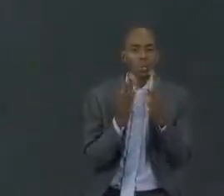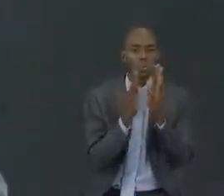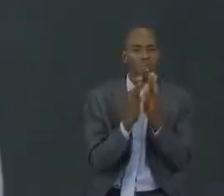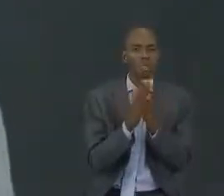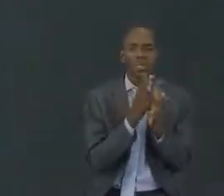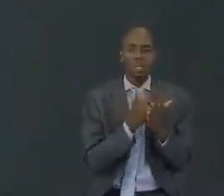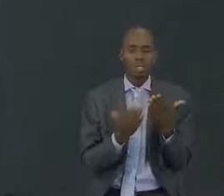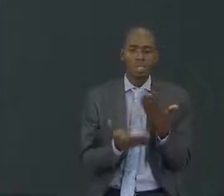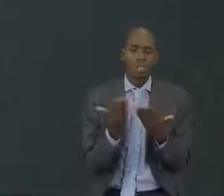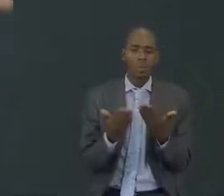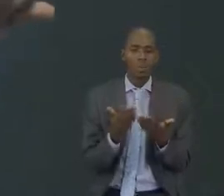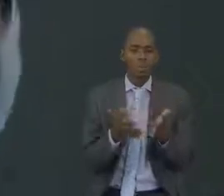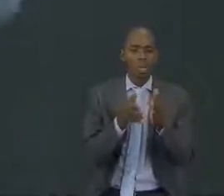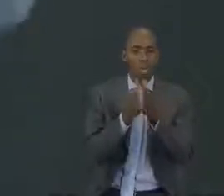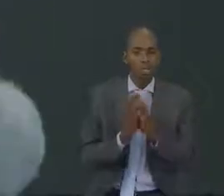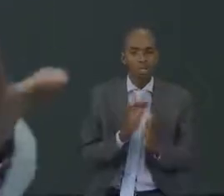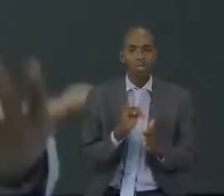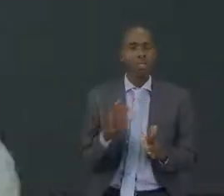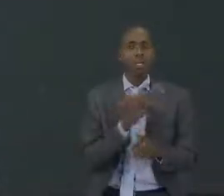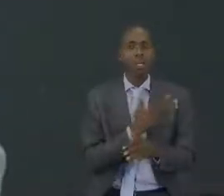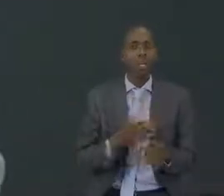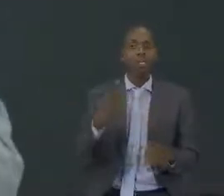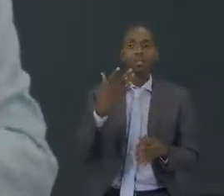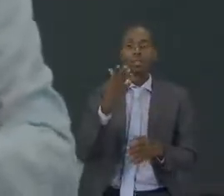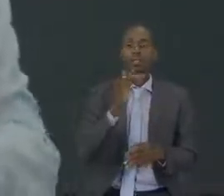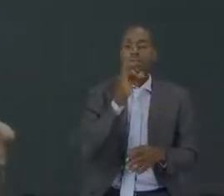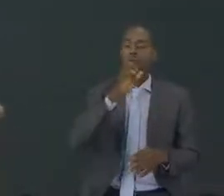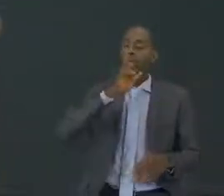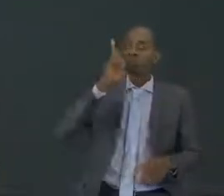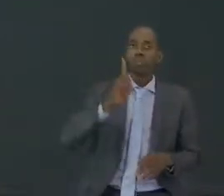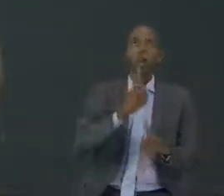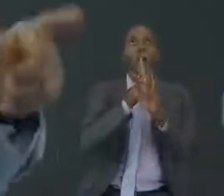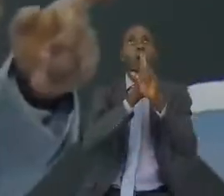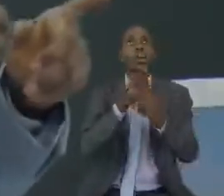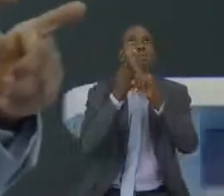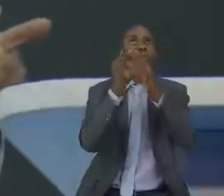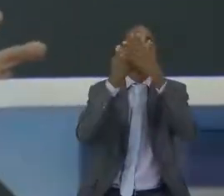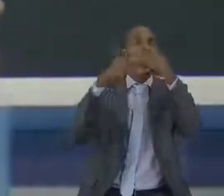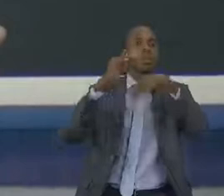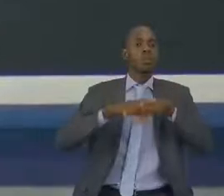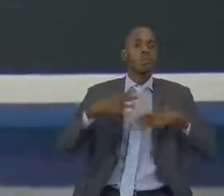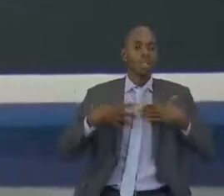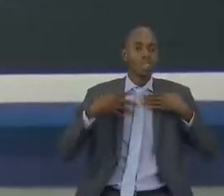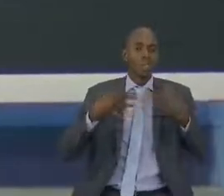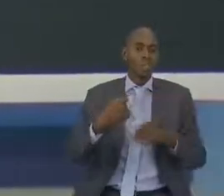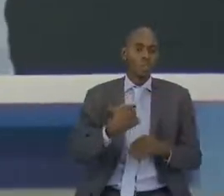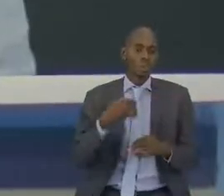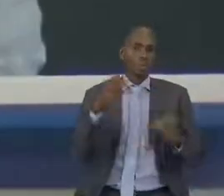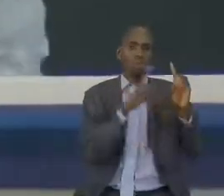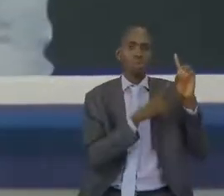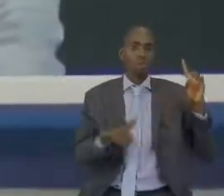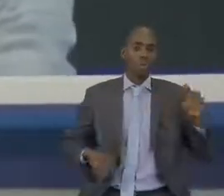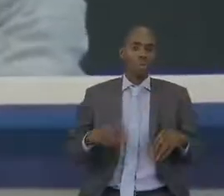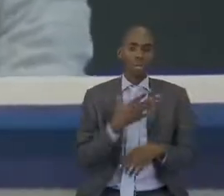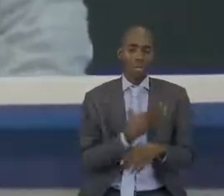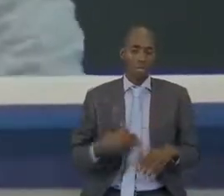requête simple. Et une réponse sûre du ciel. Guéris-moi et je